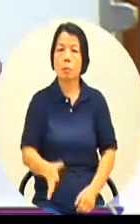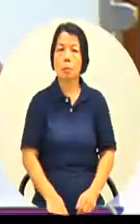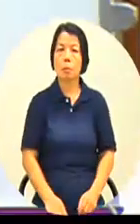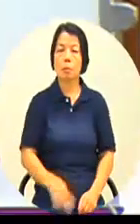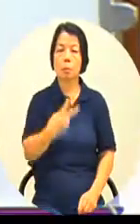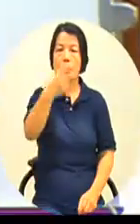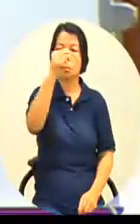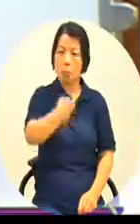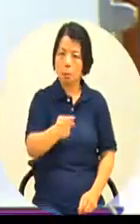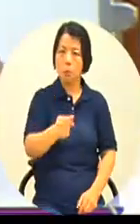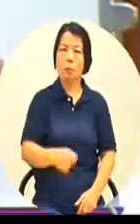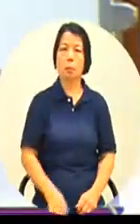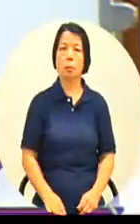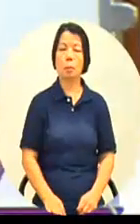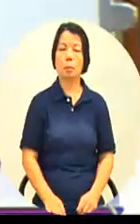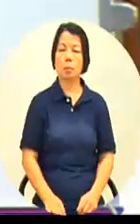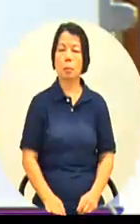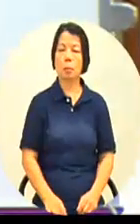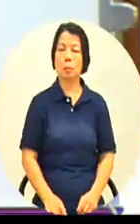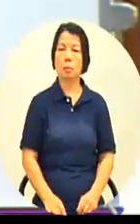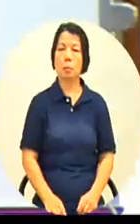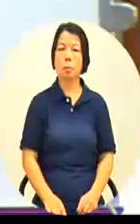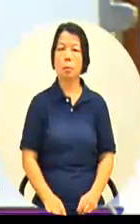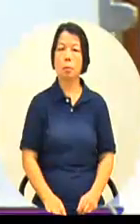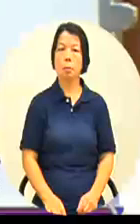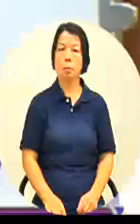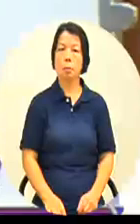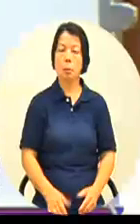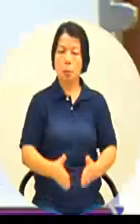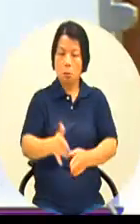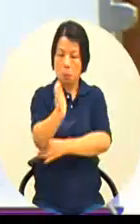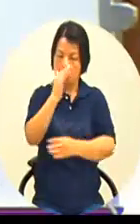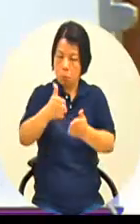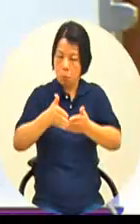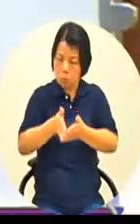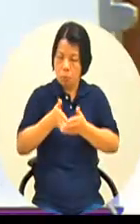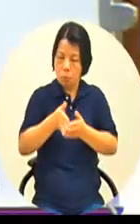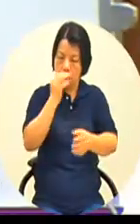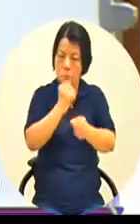2亿，多10倍，政府就要做这個啦，